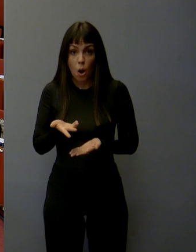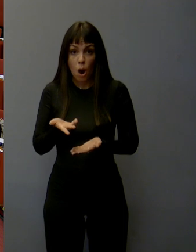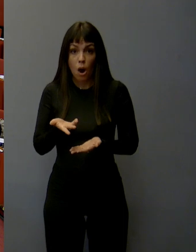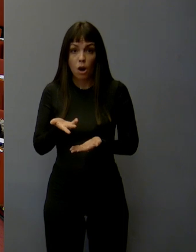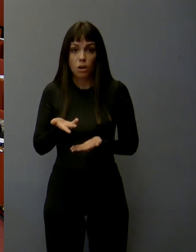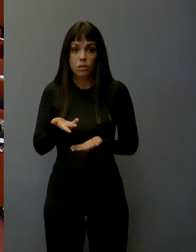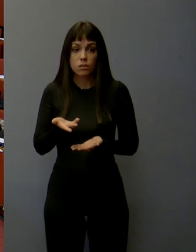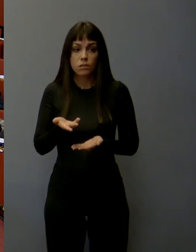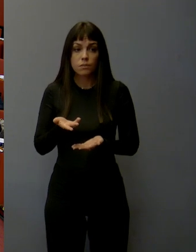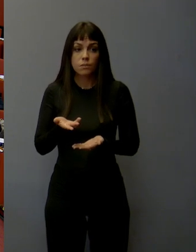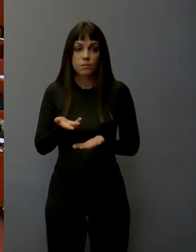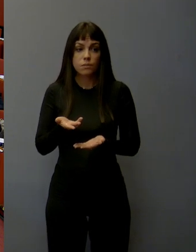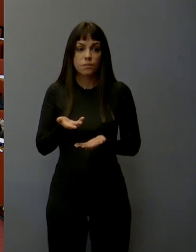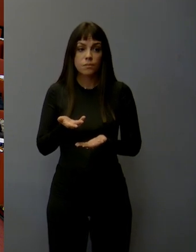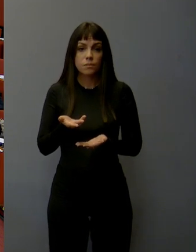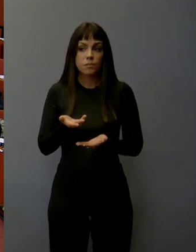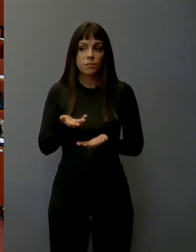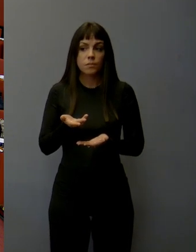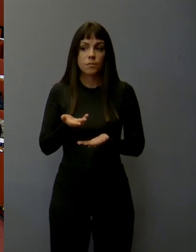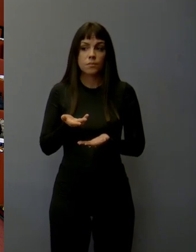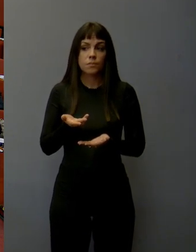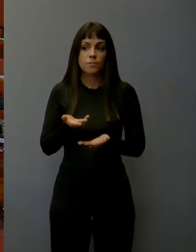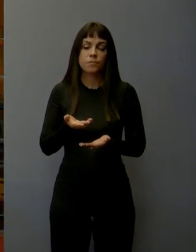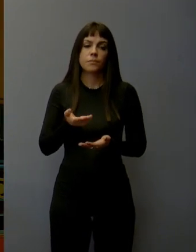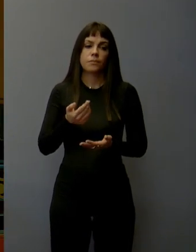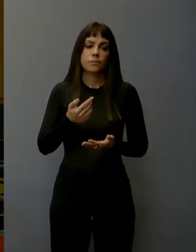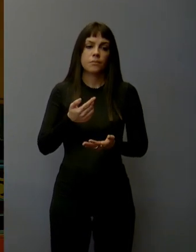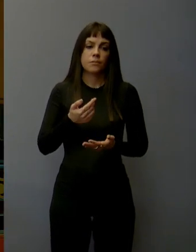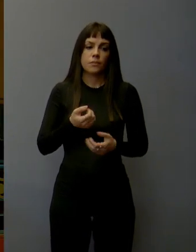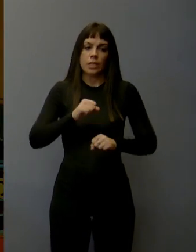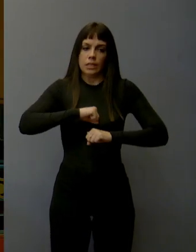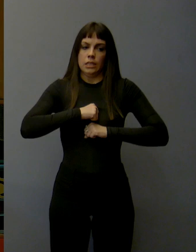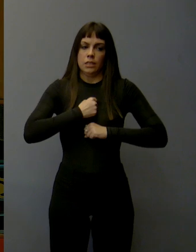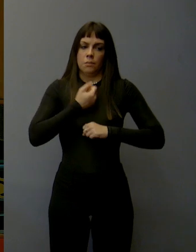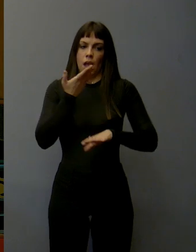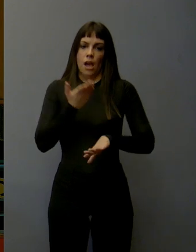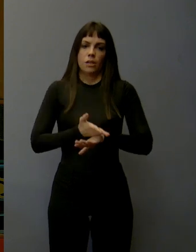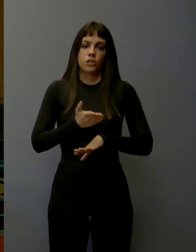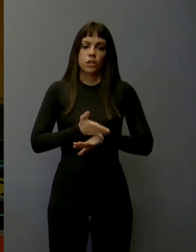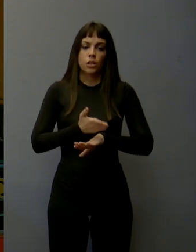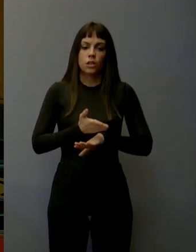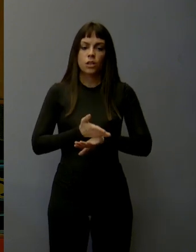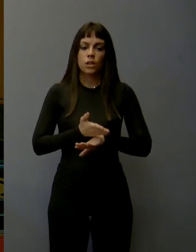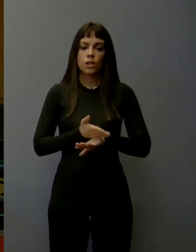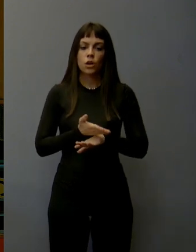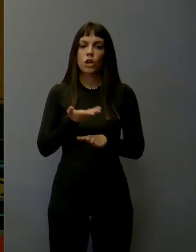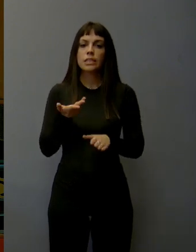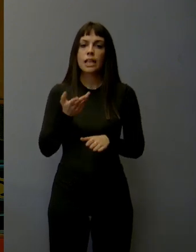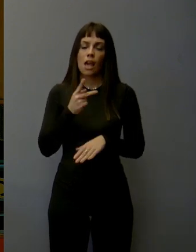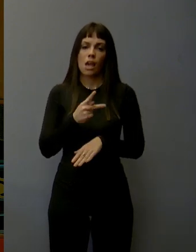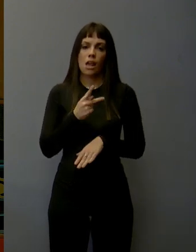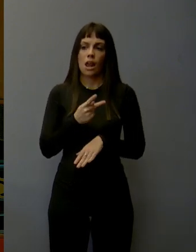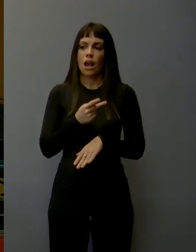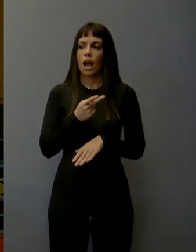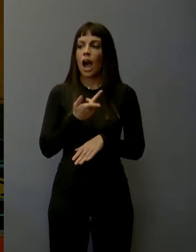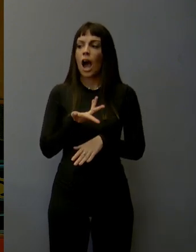non stanno a me piace consigliere perché non non le viene consentito di esporre e di terminare